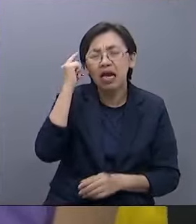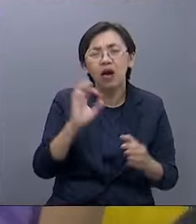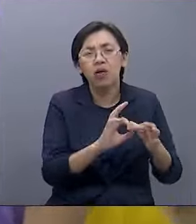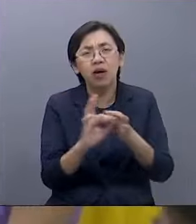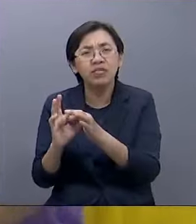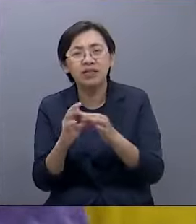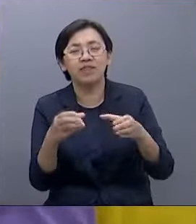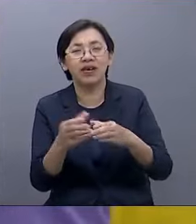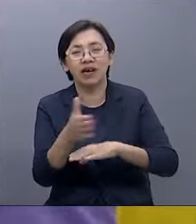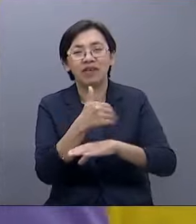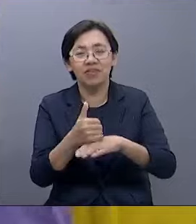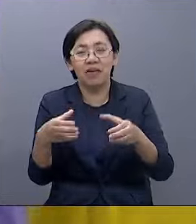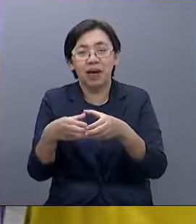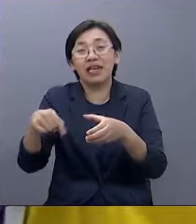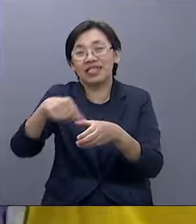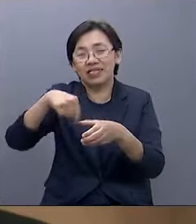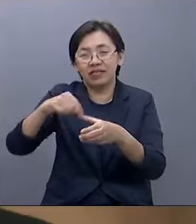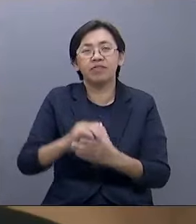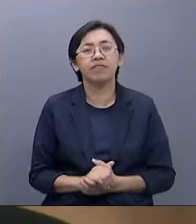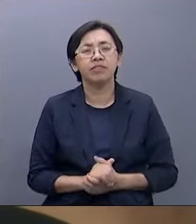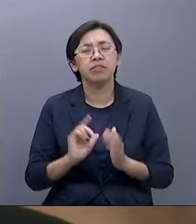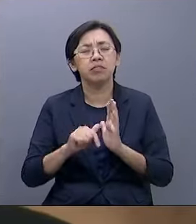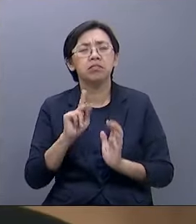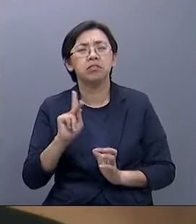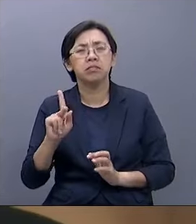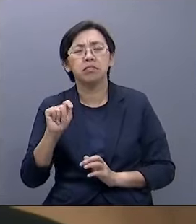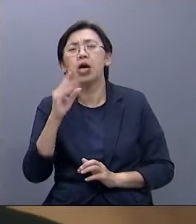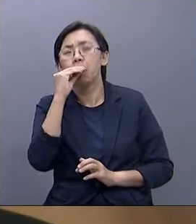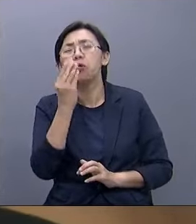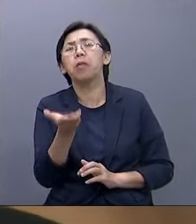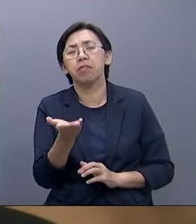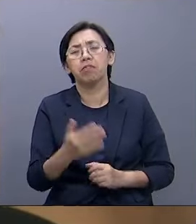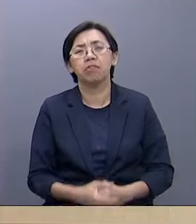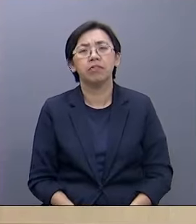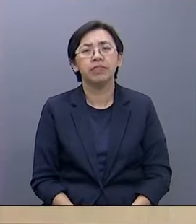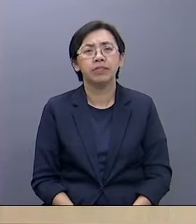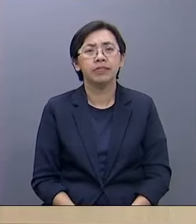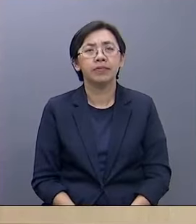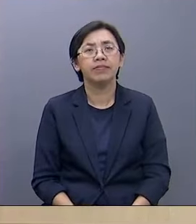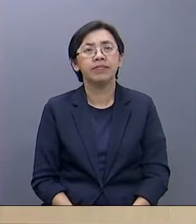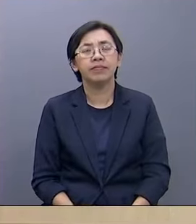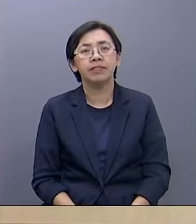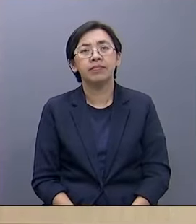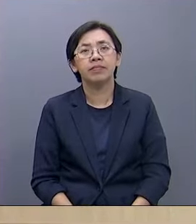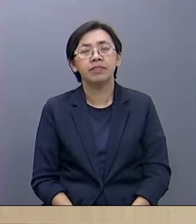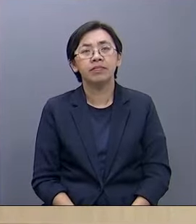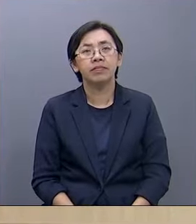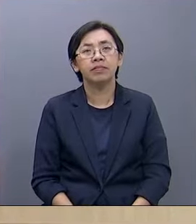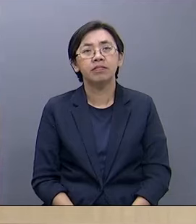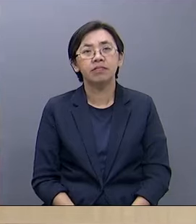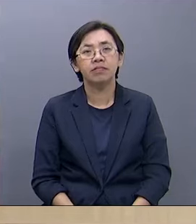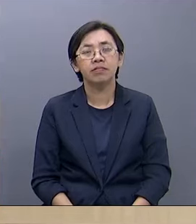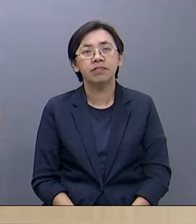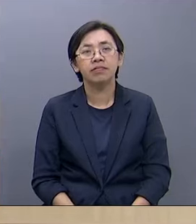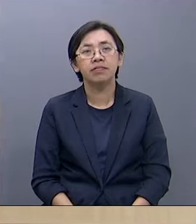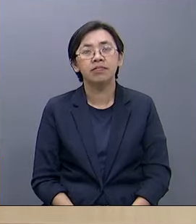กับพรรคการเมืองใหญ่พรรคนึงเลค้าก็ตบอกแบบนี้ค่ะจริงๆเราตรวจสอบเรา